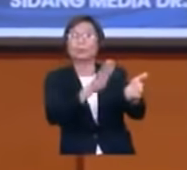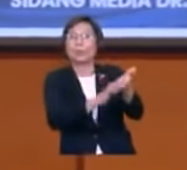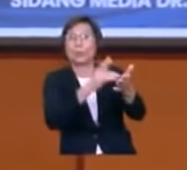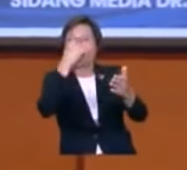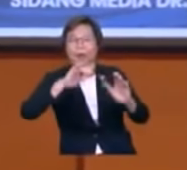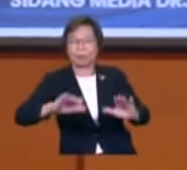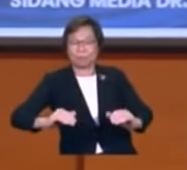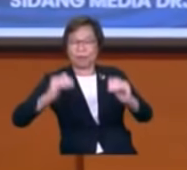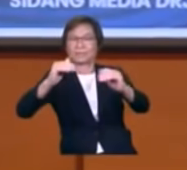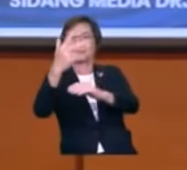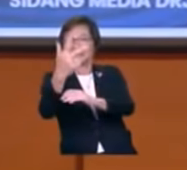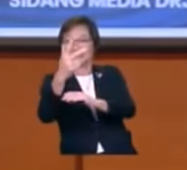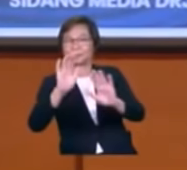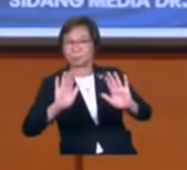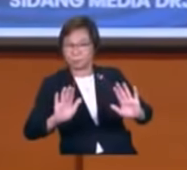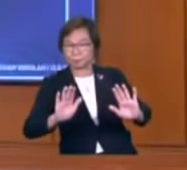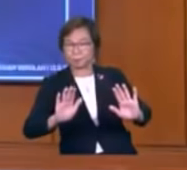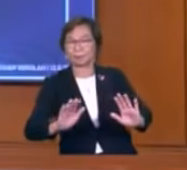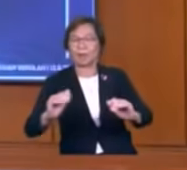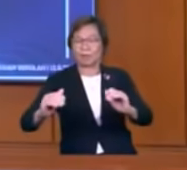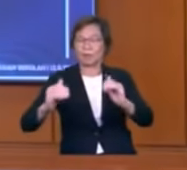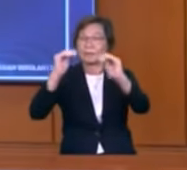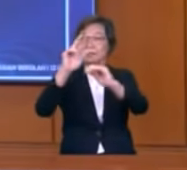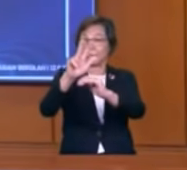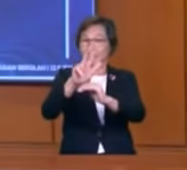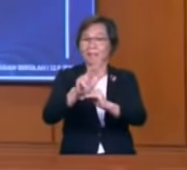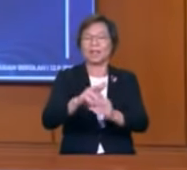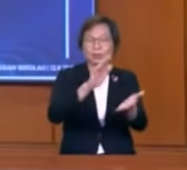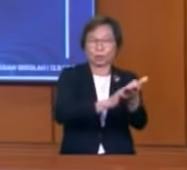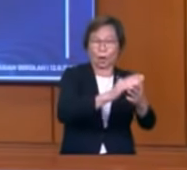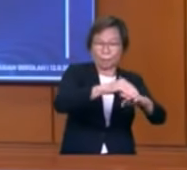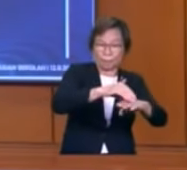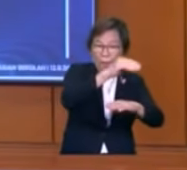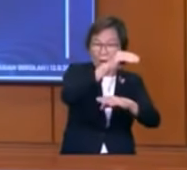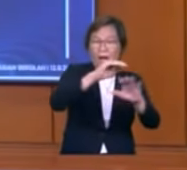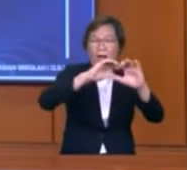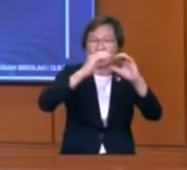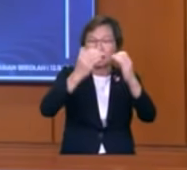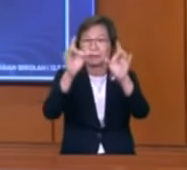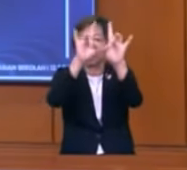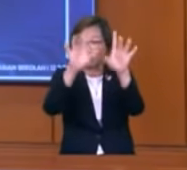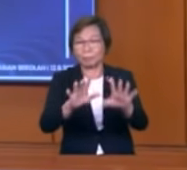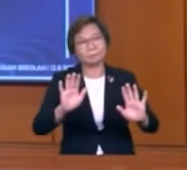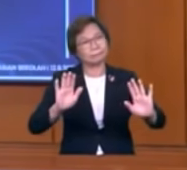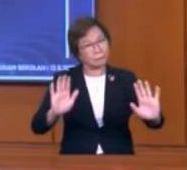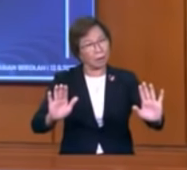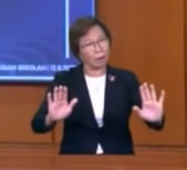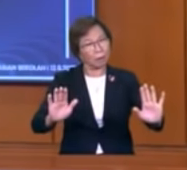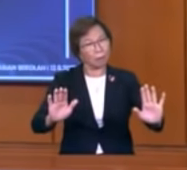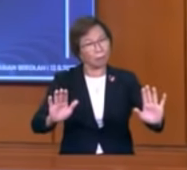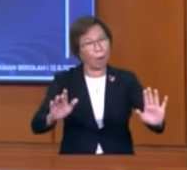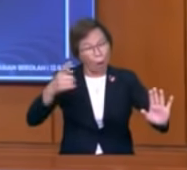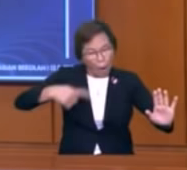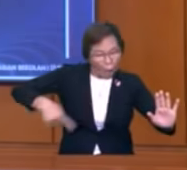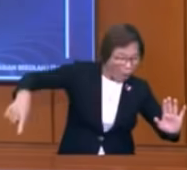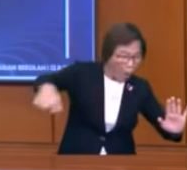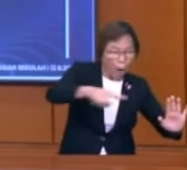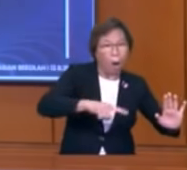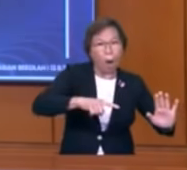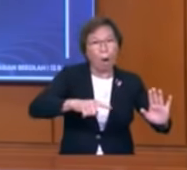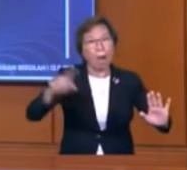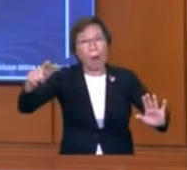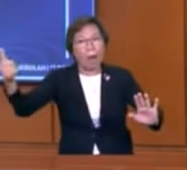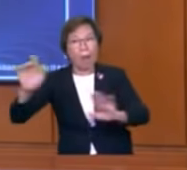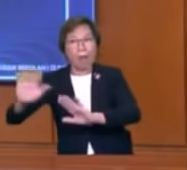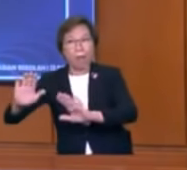pagi pasal Digo Sekolah Menengah gelas peperiksaan Saharjo umumnya ya